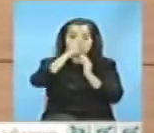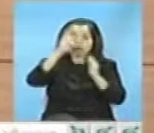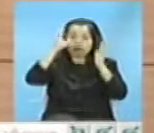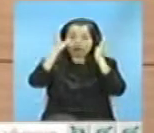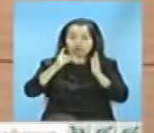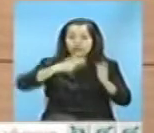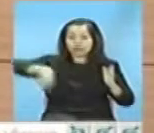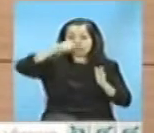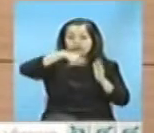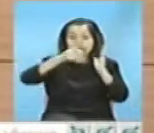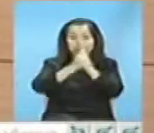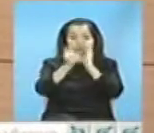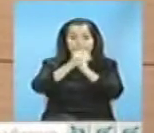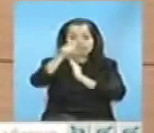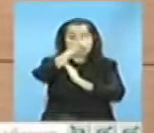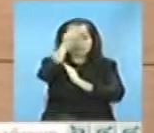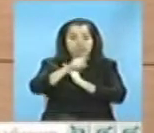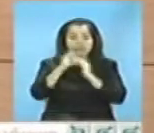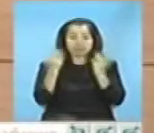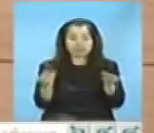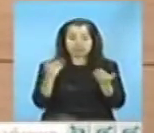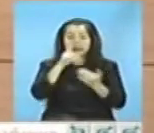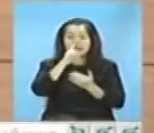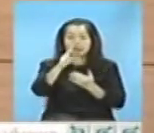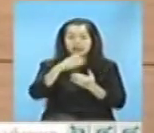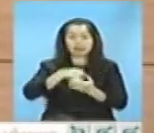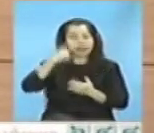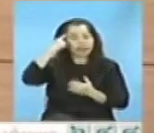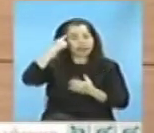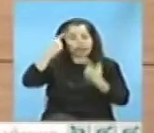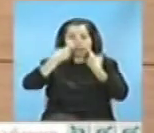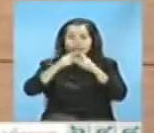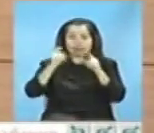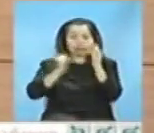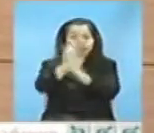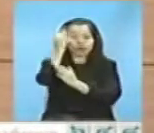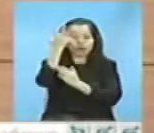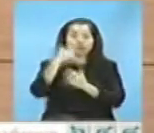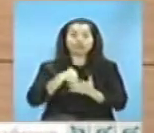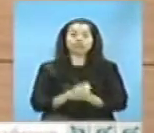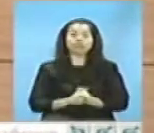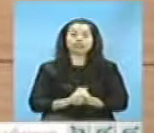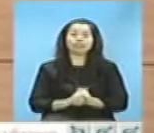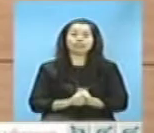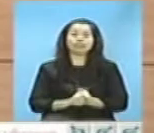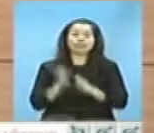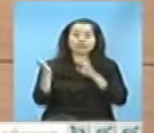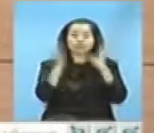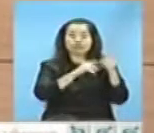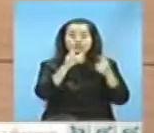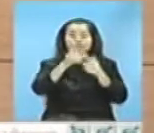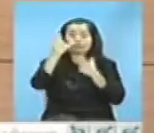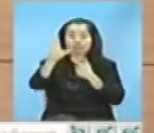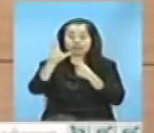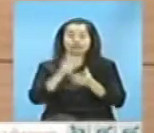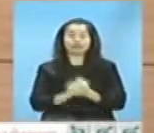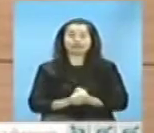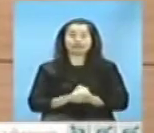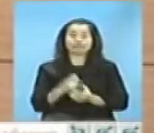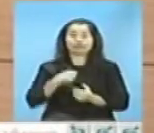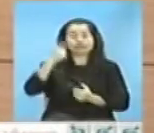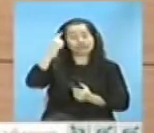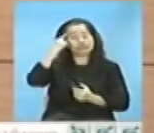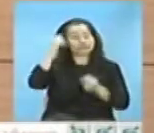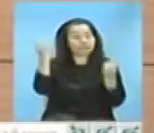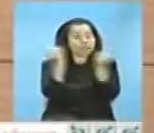มอันนี้ก็เป็นประเด็นที่อยากถามซึ่งผมยังหาคำตอบตัวเองไม่ได้เหมือนกันในสิ่งประการที่3เราคงต้องมองผล